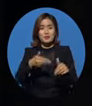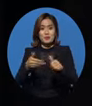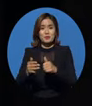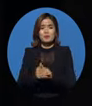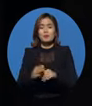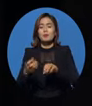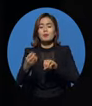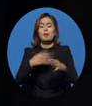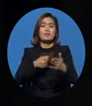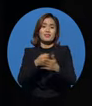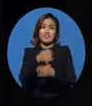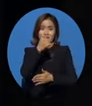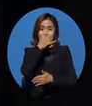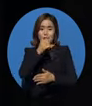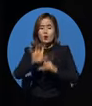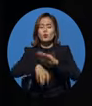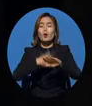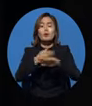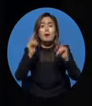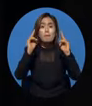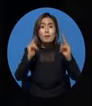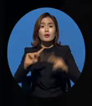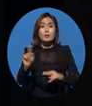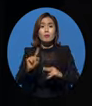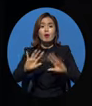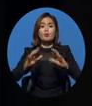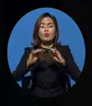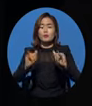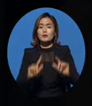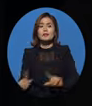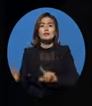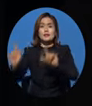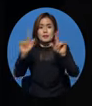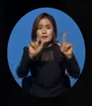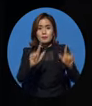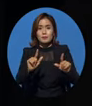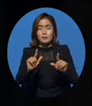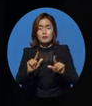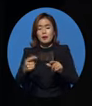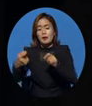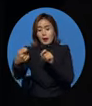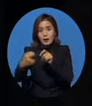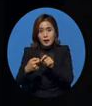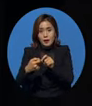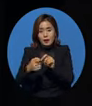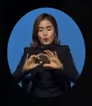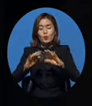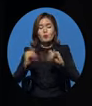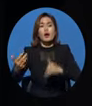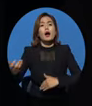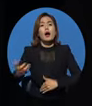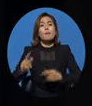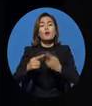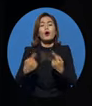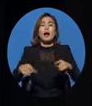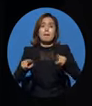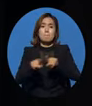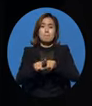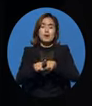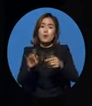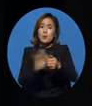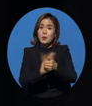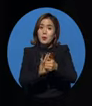있습니다 개혁의 방향은 국민의 살이 국민의 곁으로 가서 국민의 아픔과 함께 하고